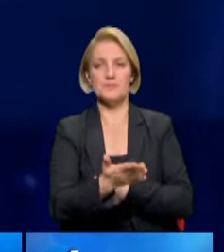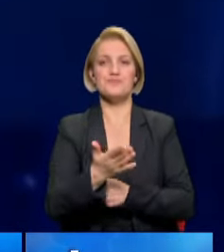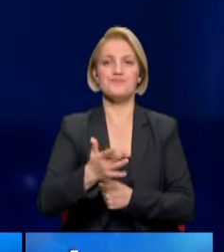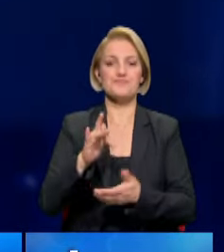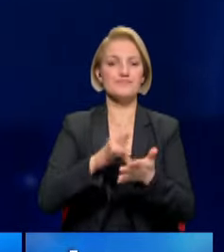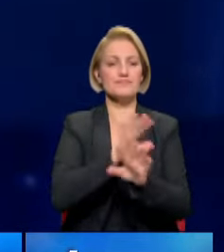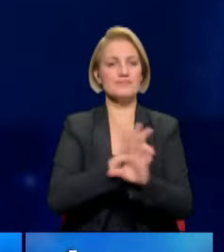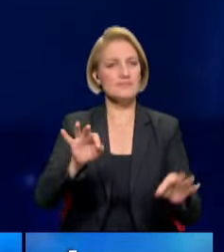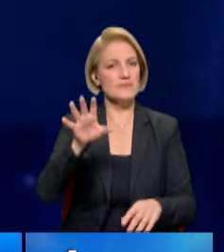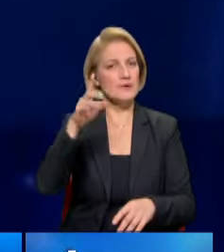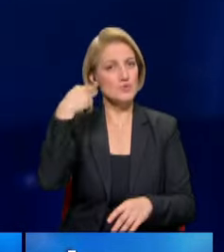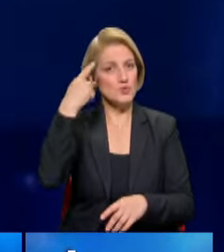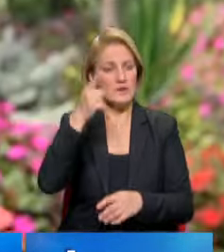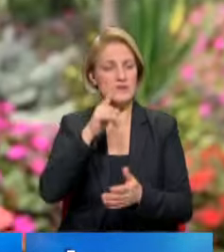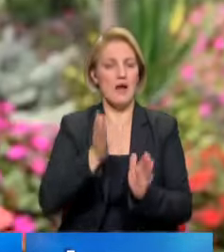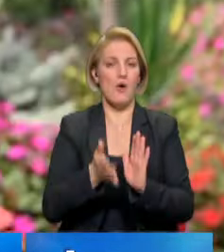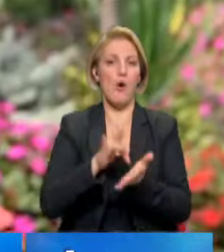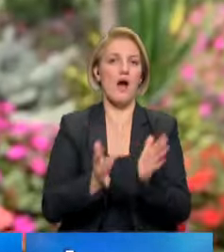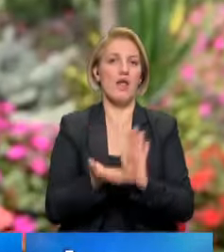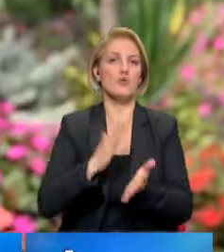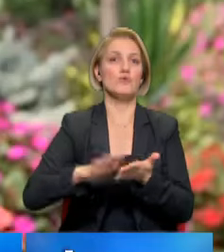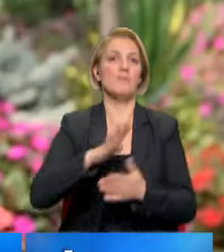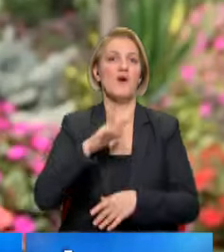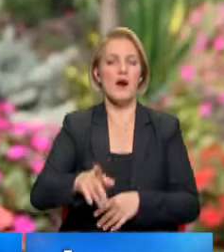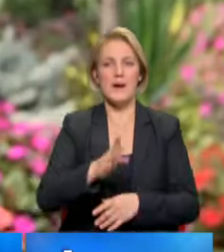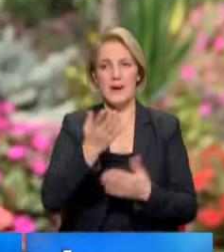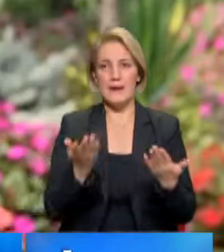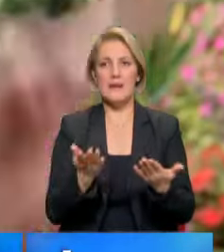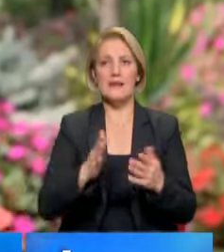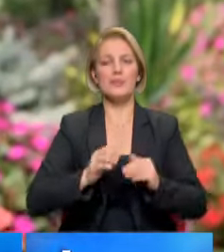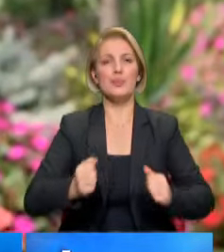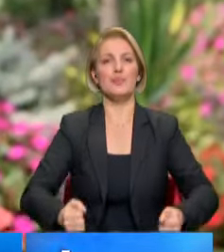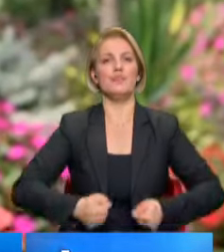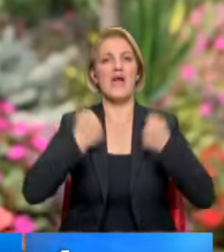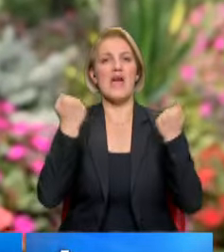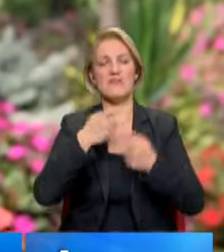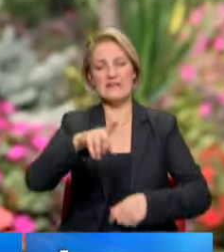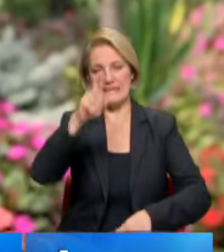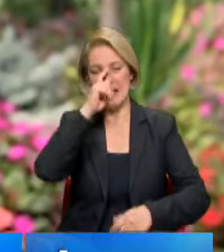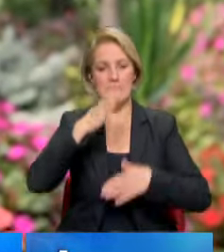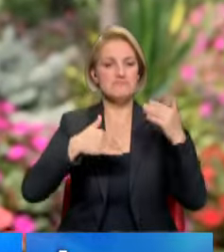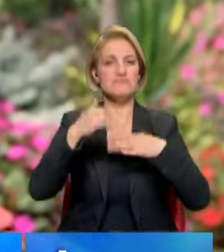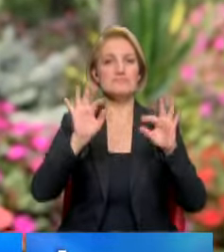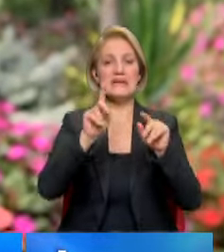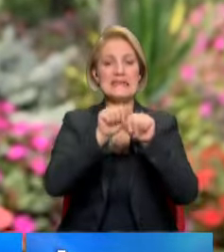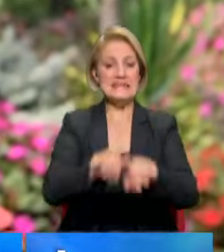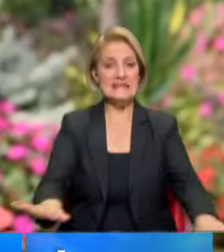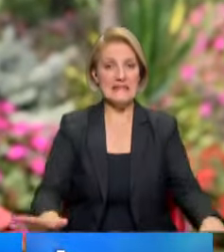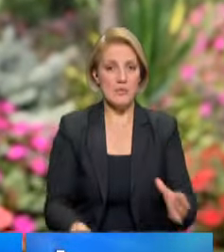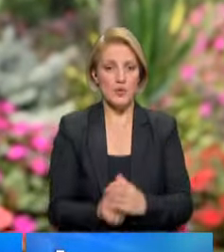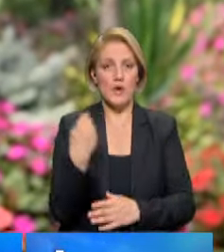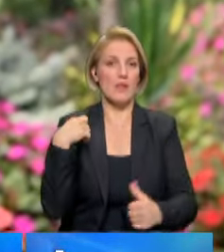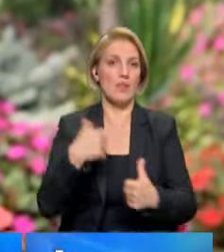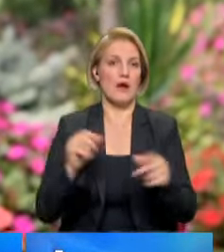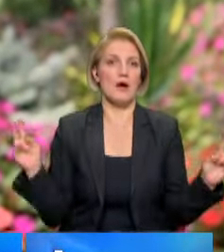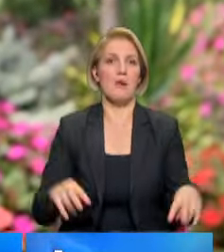ortadan kaldıracak düzenlemelerimiz var. Adalet mekanizmasının devasa saraylar inşa ederek değil, bir sistem kurarak